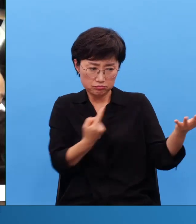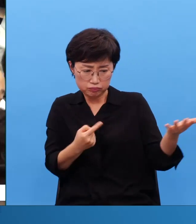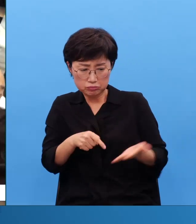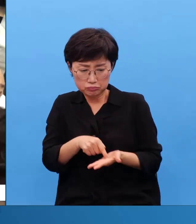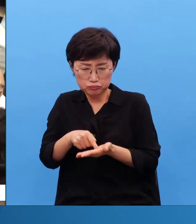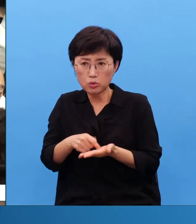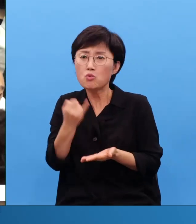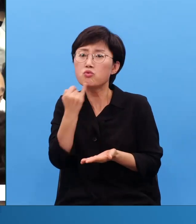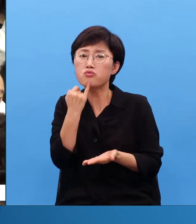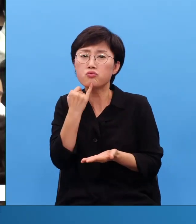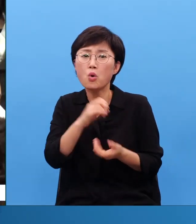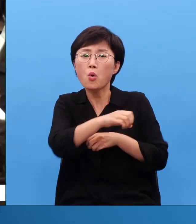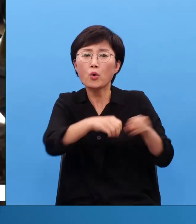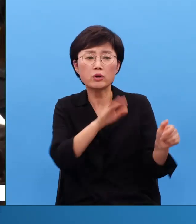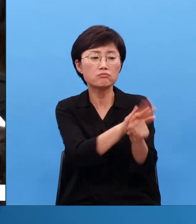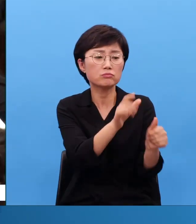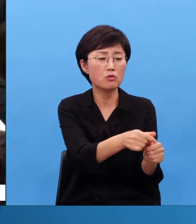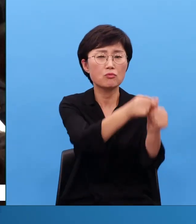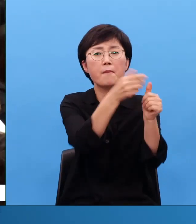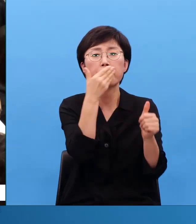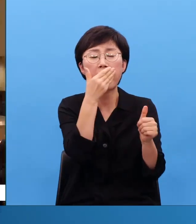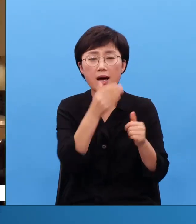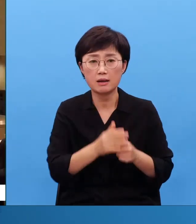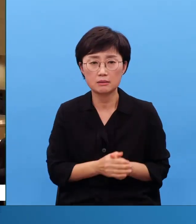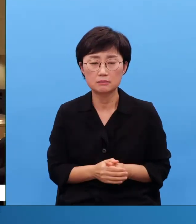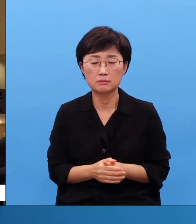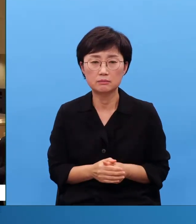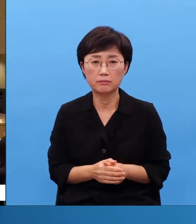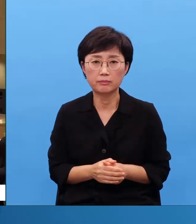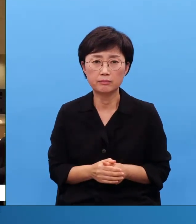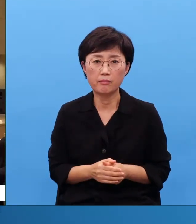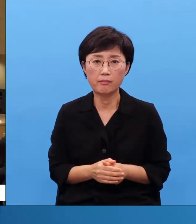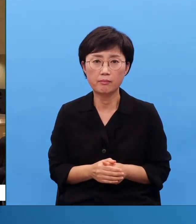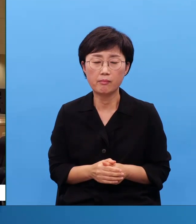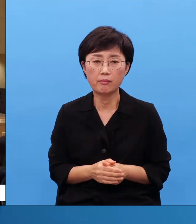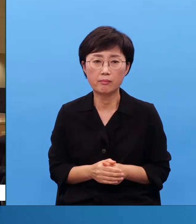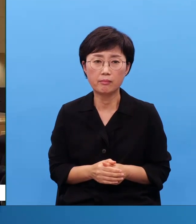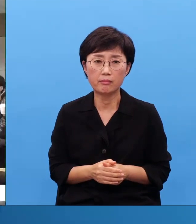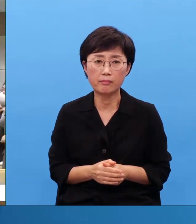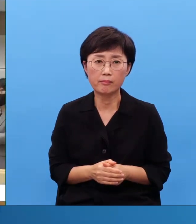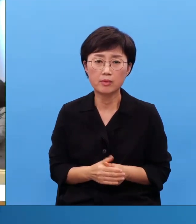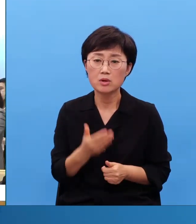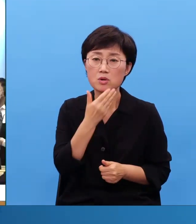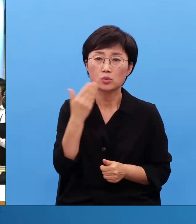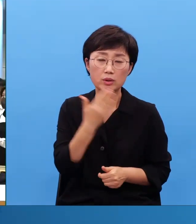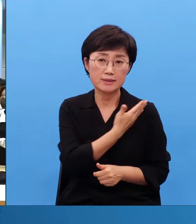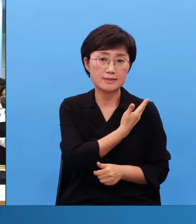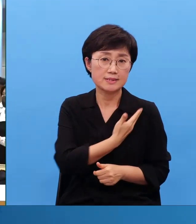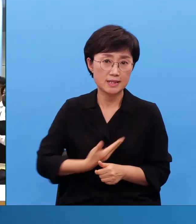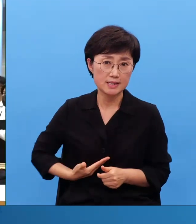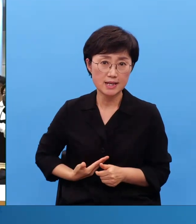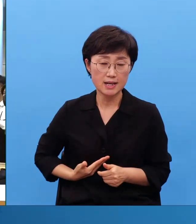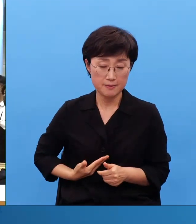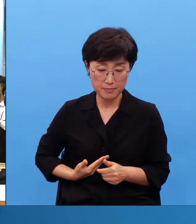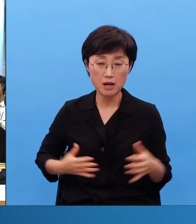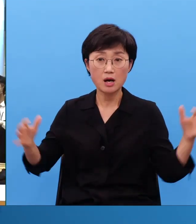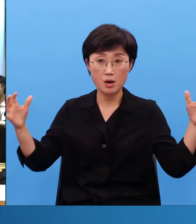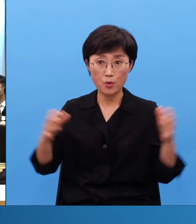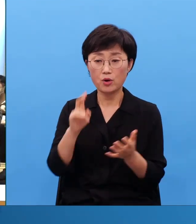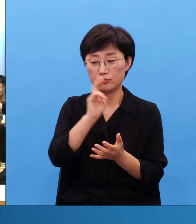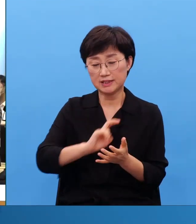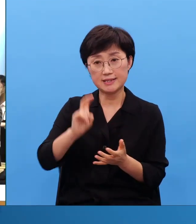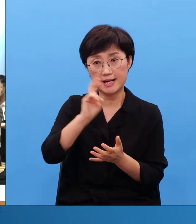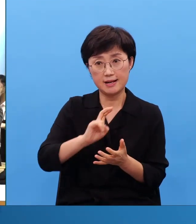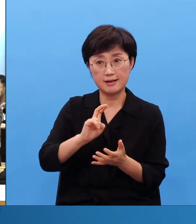세상을 살릴 수 있다고 강조했습니다. 이번 대회는 농인 제자들이 함께 준비한 수어